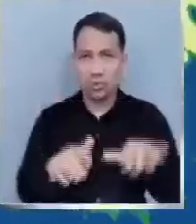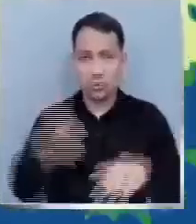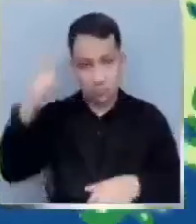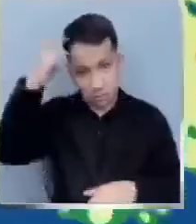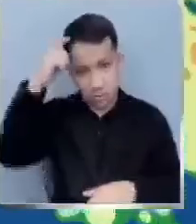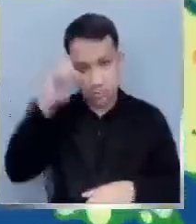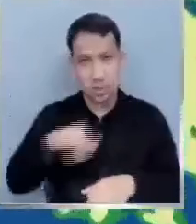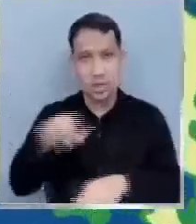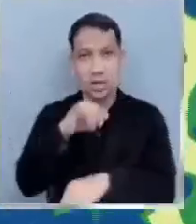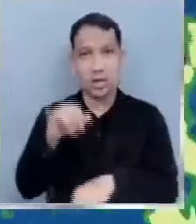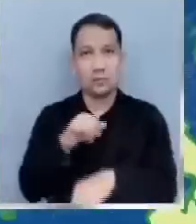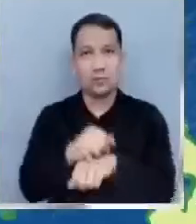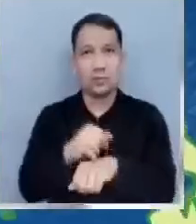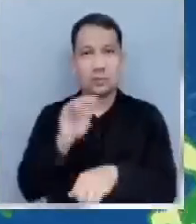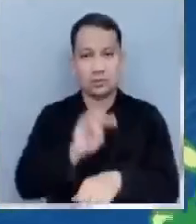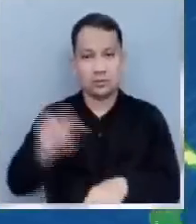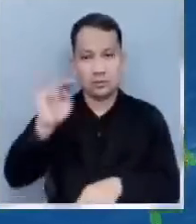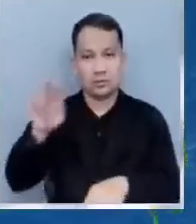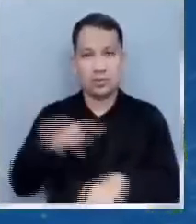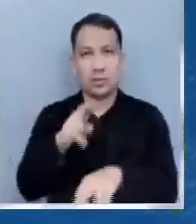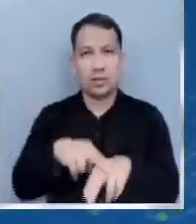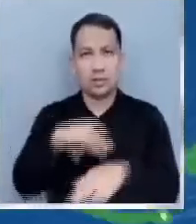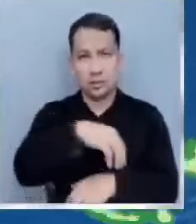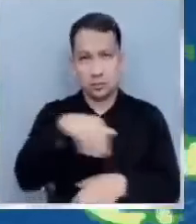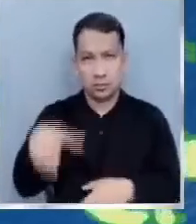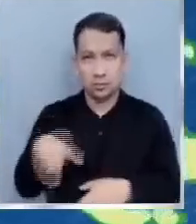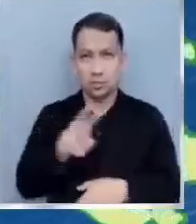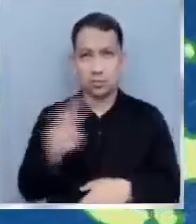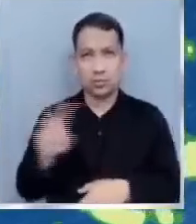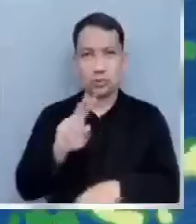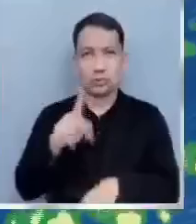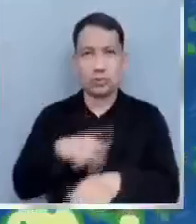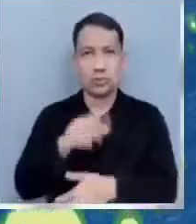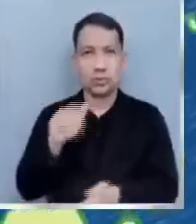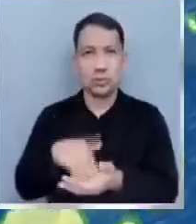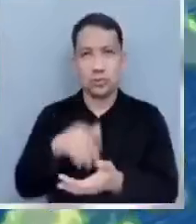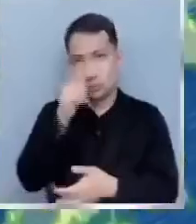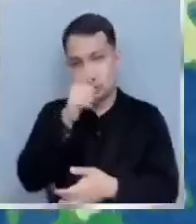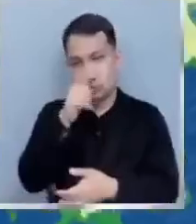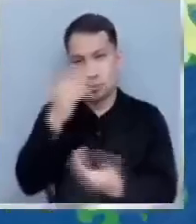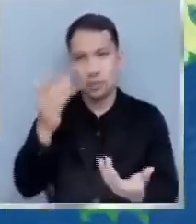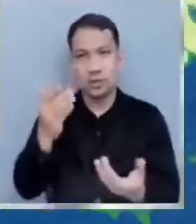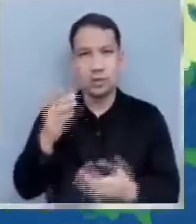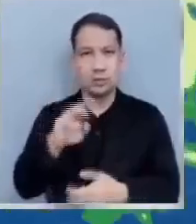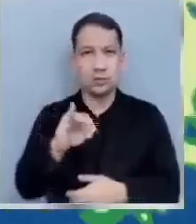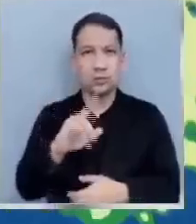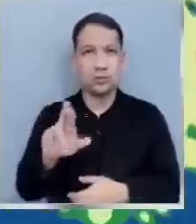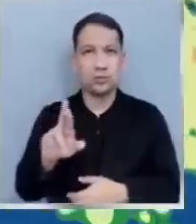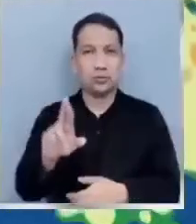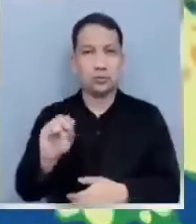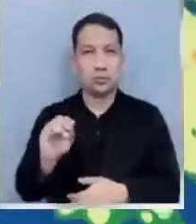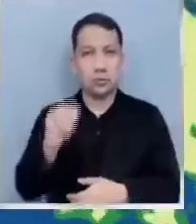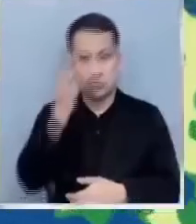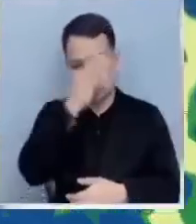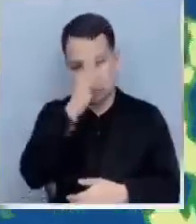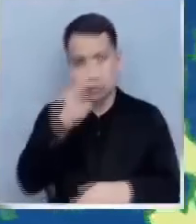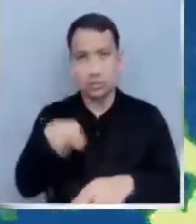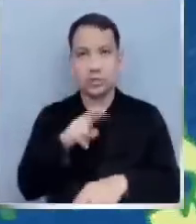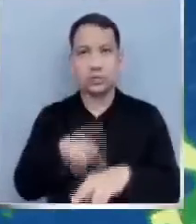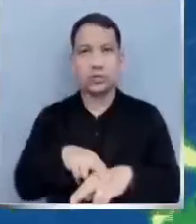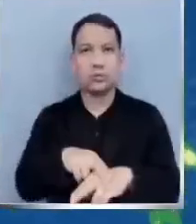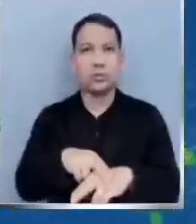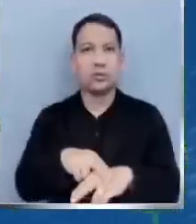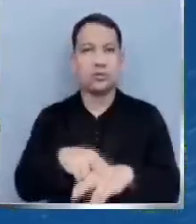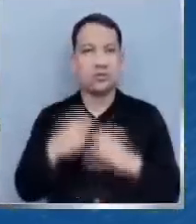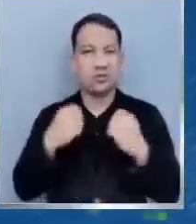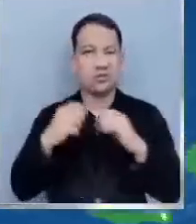Islands, Ilocos Region, Cagayan, western section ng Central Luzon, Mindoro, Palawan at Bicol Region. May malalakas na